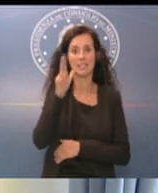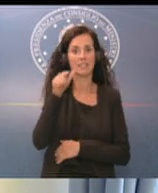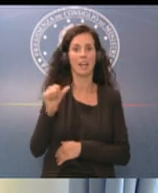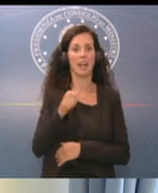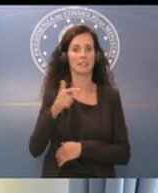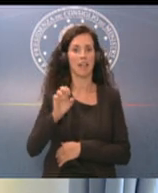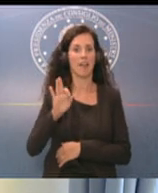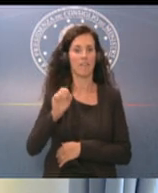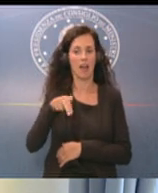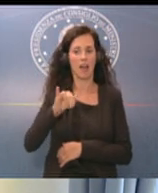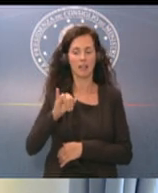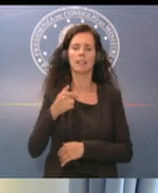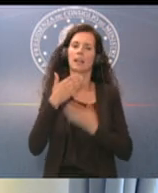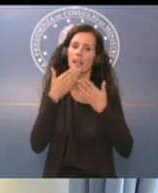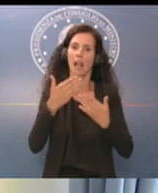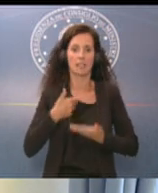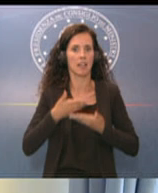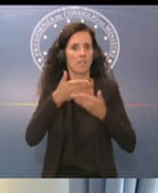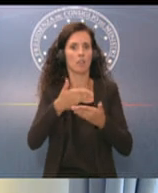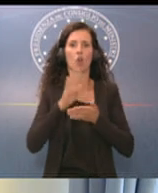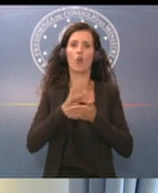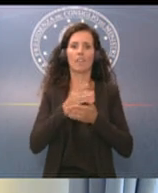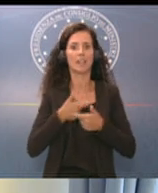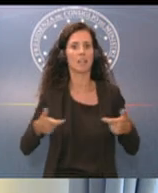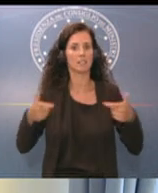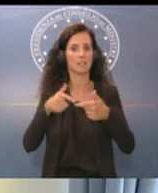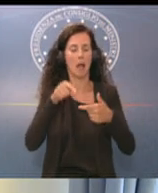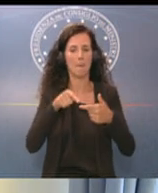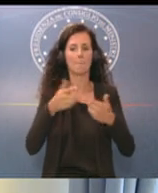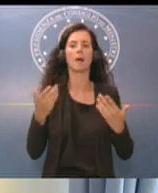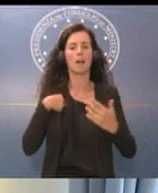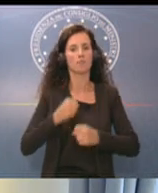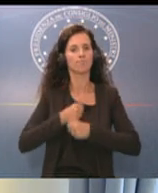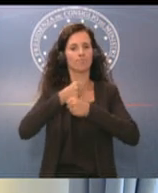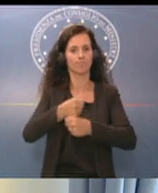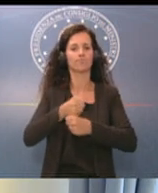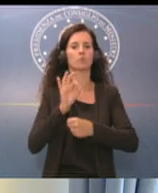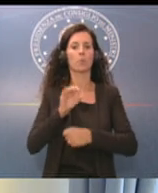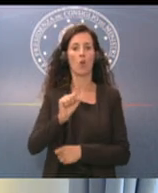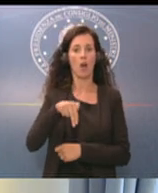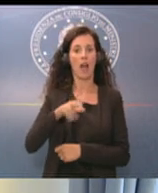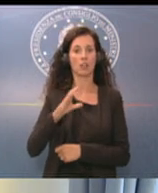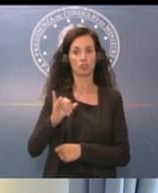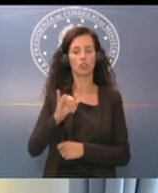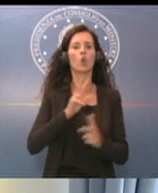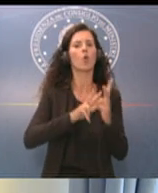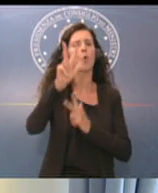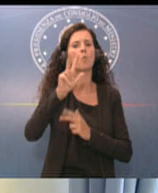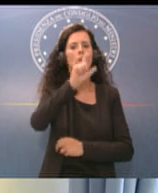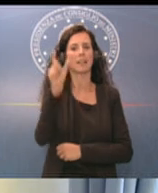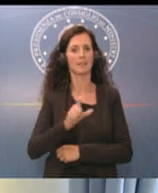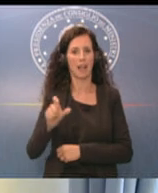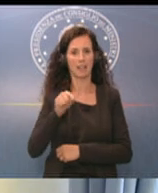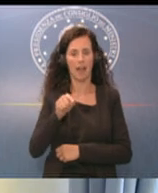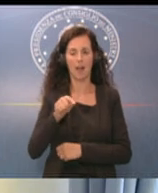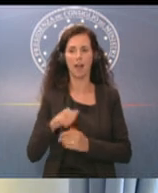ringraziare anche per l'invito a questa conferenza stampa in cui siamo qui in rappresentanza di ANCI, dei comuni italiani.